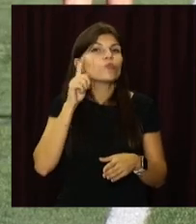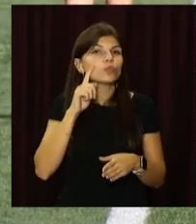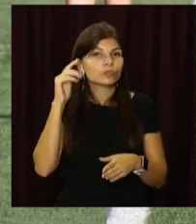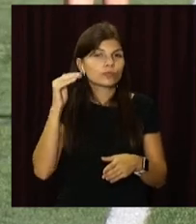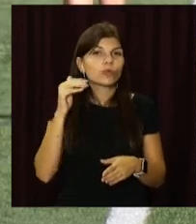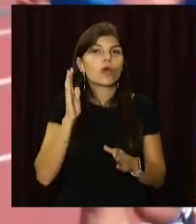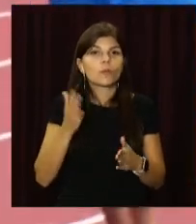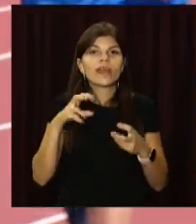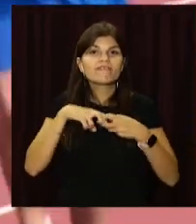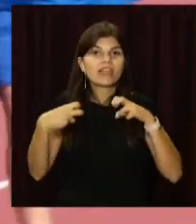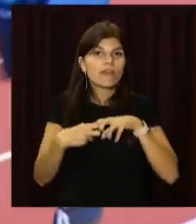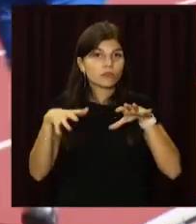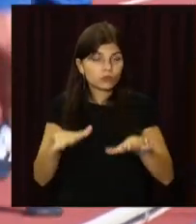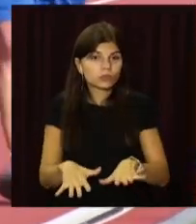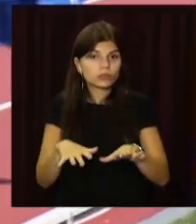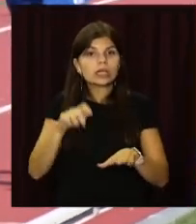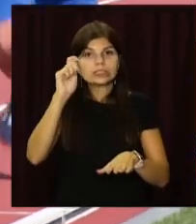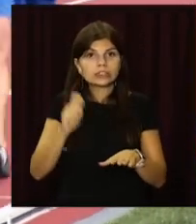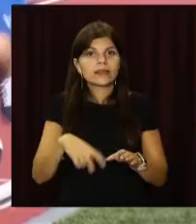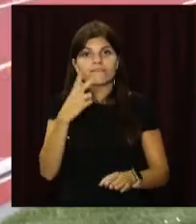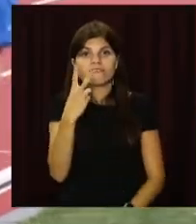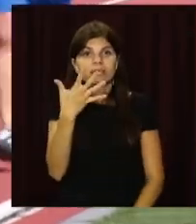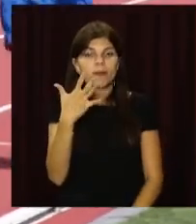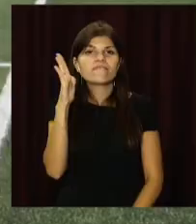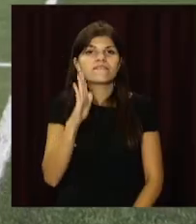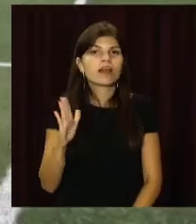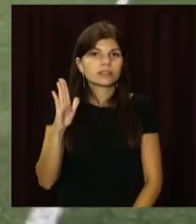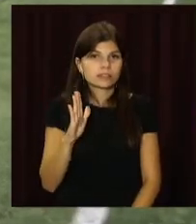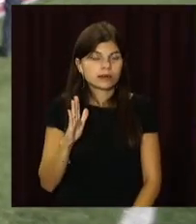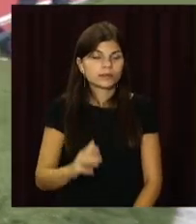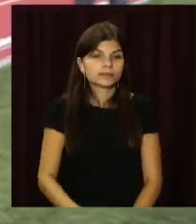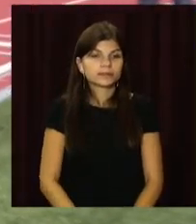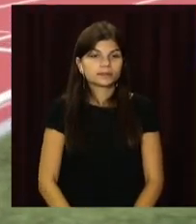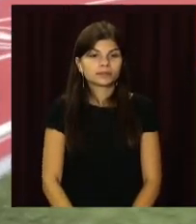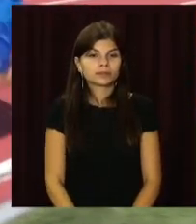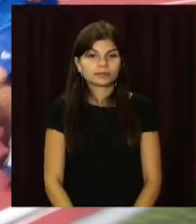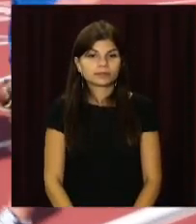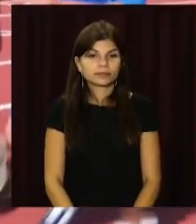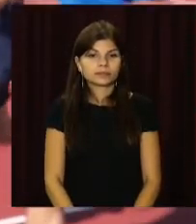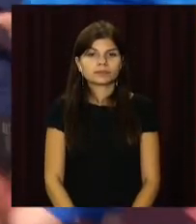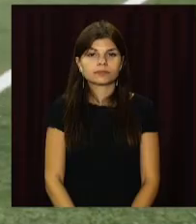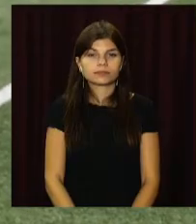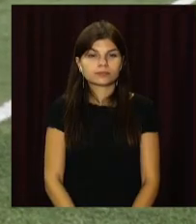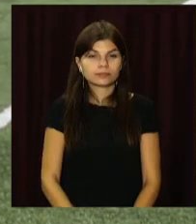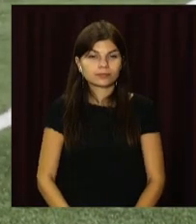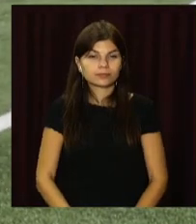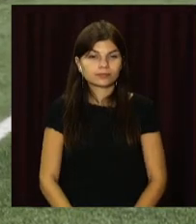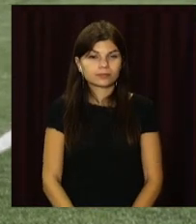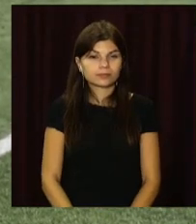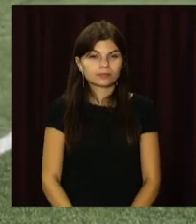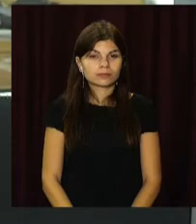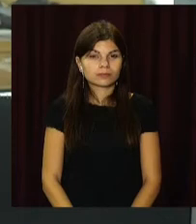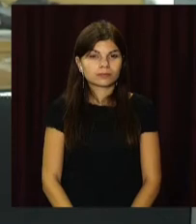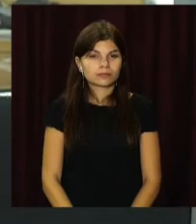юнаків відбудеться в Івано-Франківську. Старт 25 вересня. В'ячеслав Куліш, Василь Самовар, Open News, телеканал